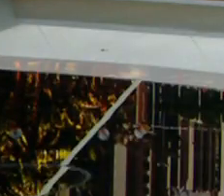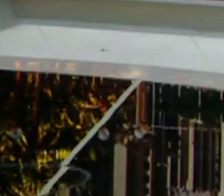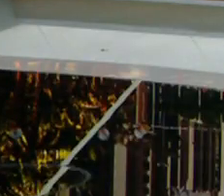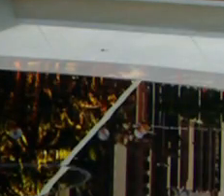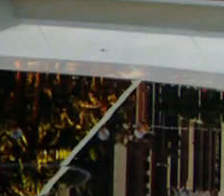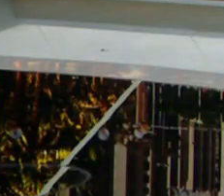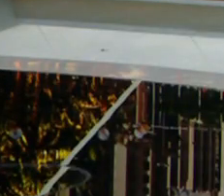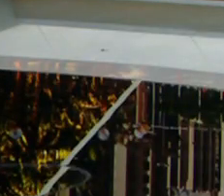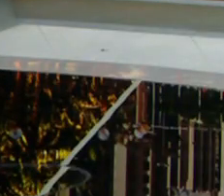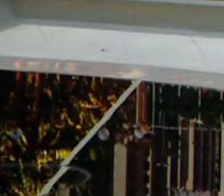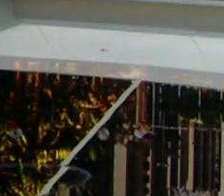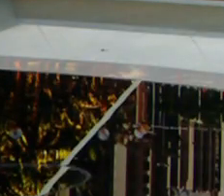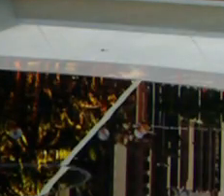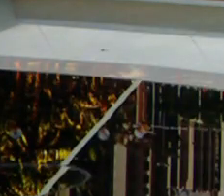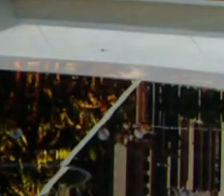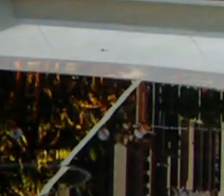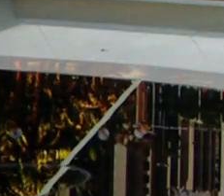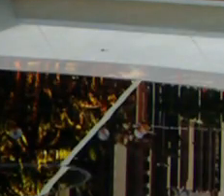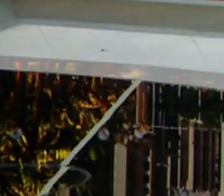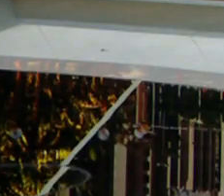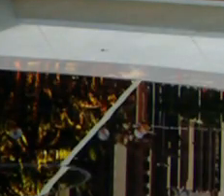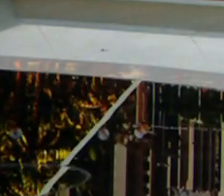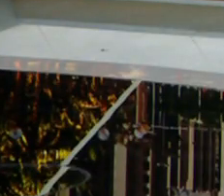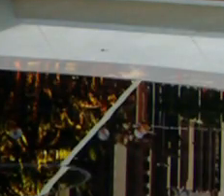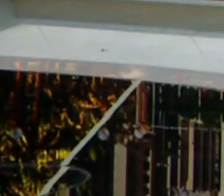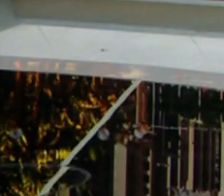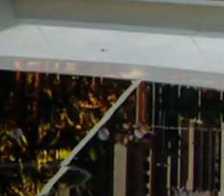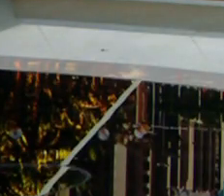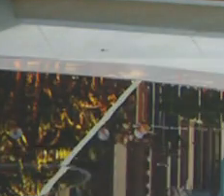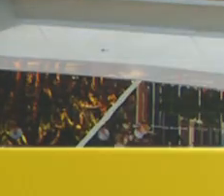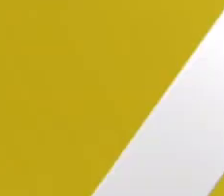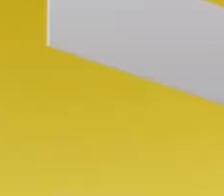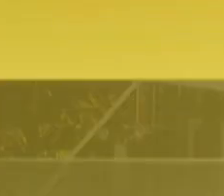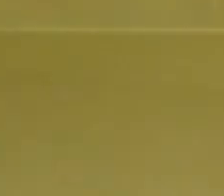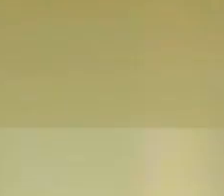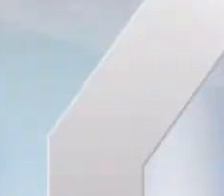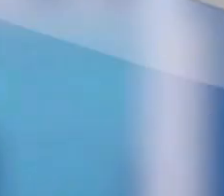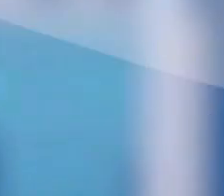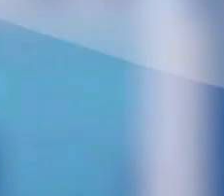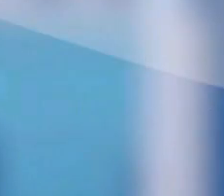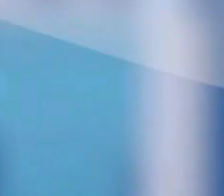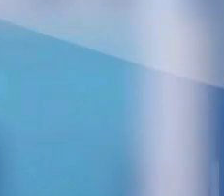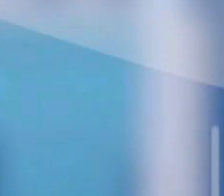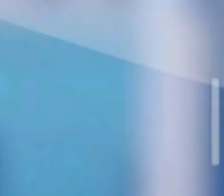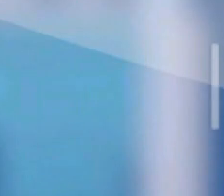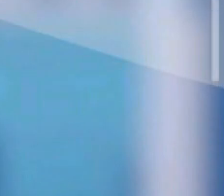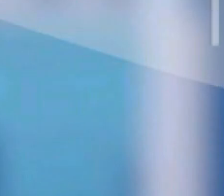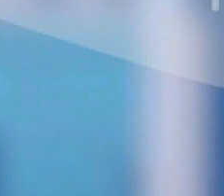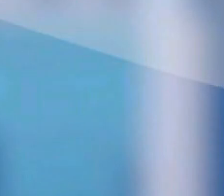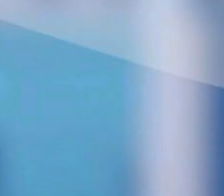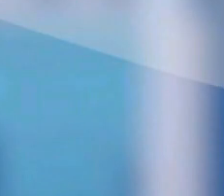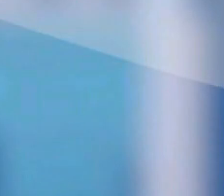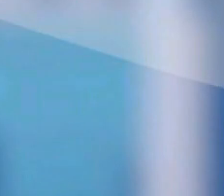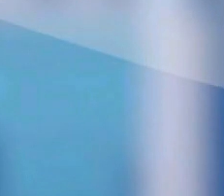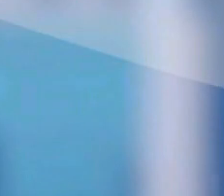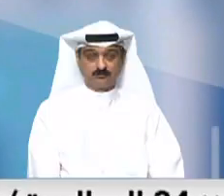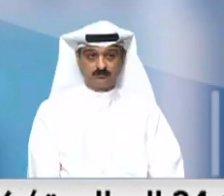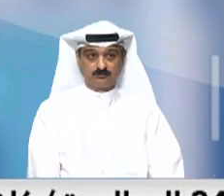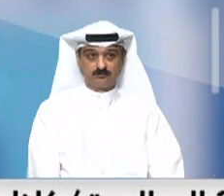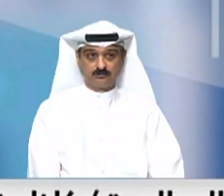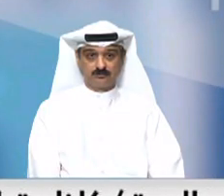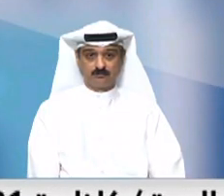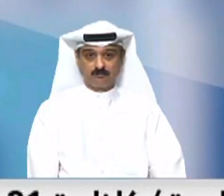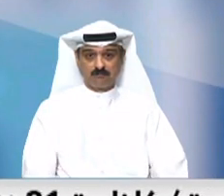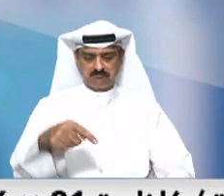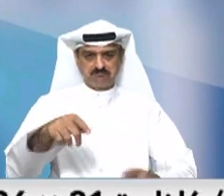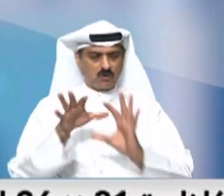تأصيلا لأطر التعاون المشترك بين جهاز حماية المنافسة ونظرائه، وتعزيزا لدور المنافسة وبحث